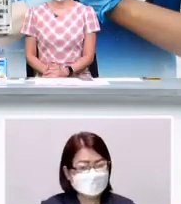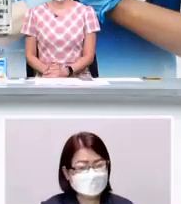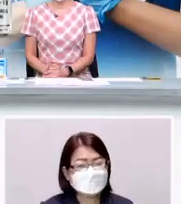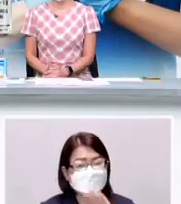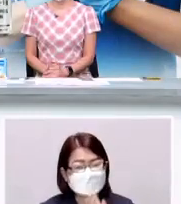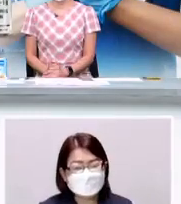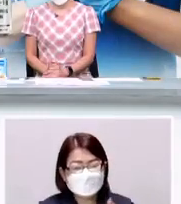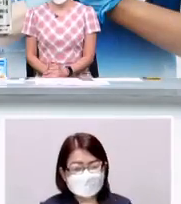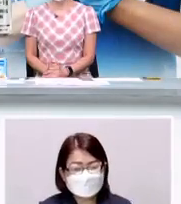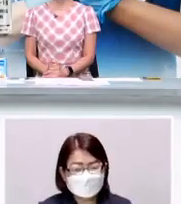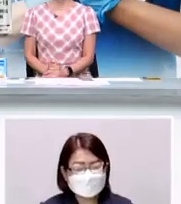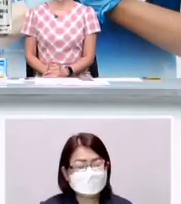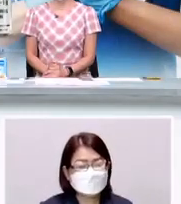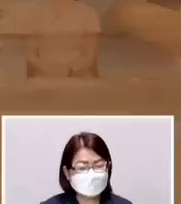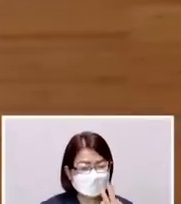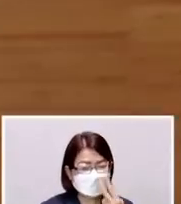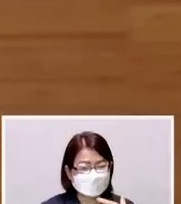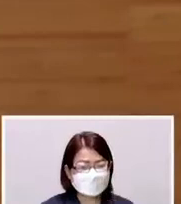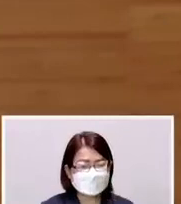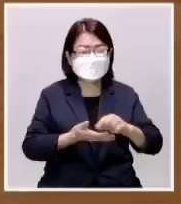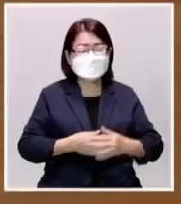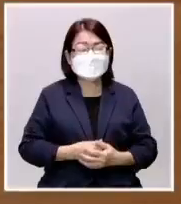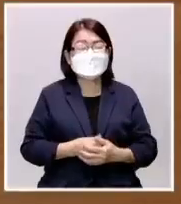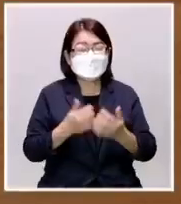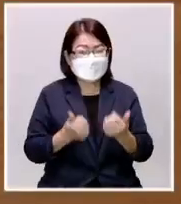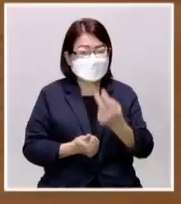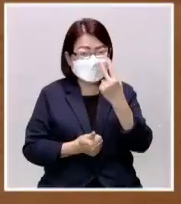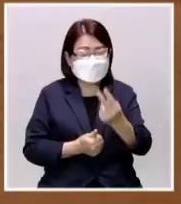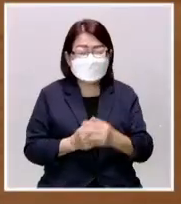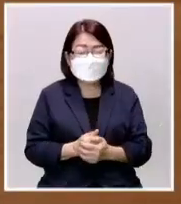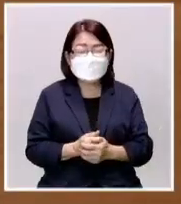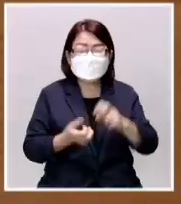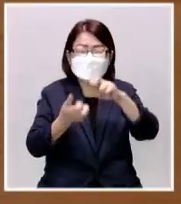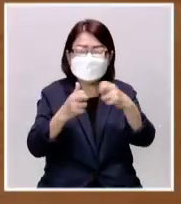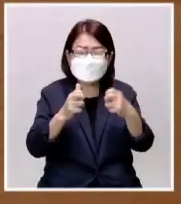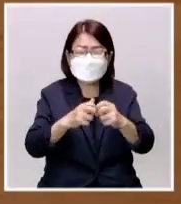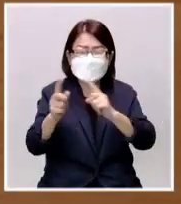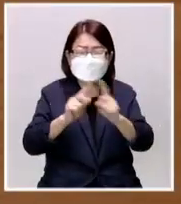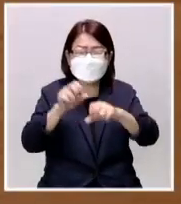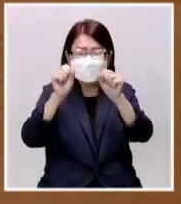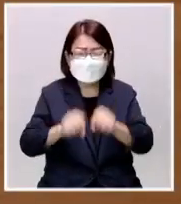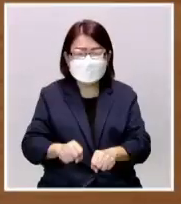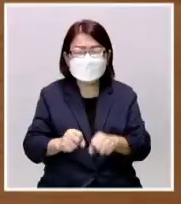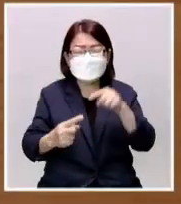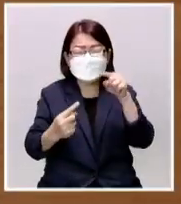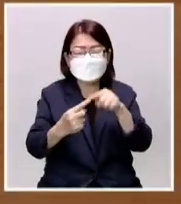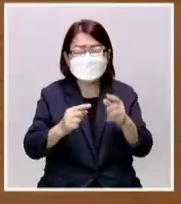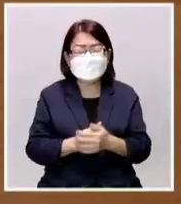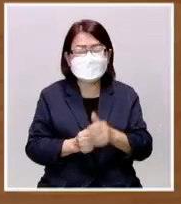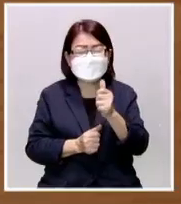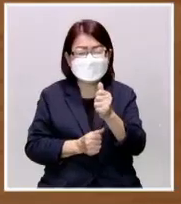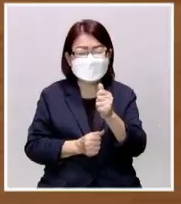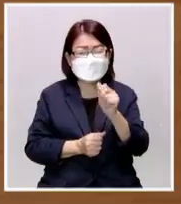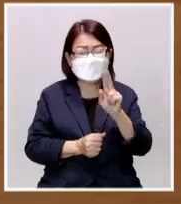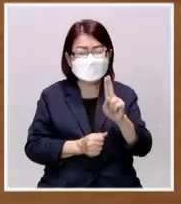ลมาดูรายลกันค่ะเสรจอะไรครับมาดูเรองราวของข้อตกลง AUKUS กันก่อนAUKUS AU